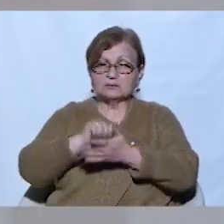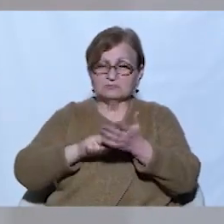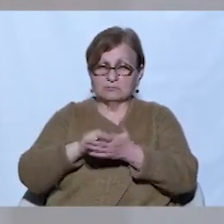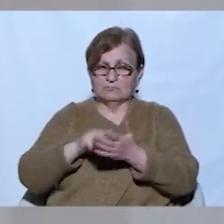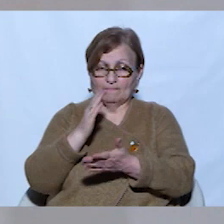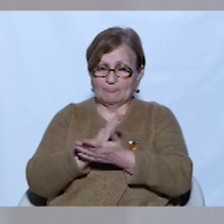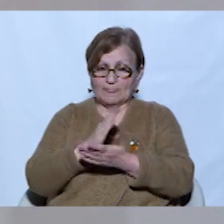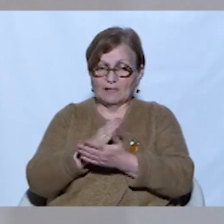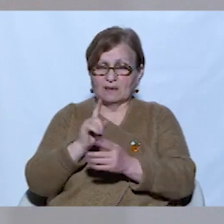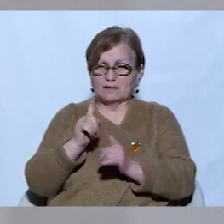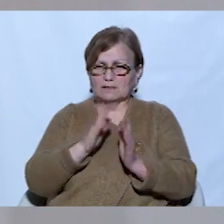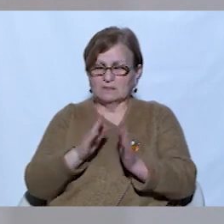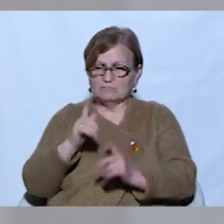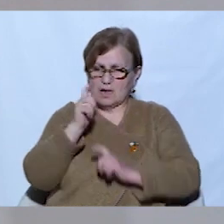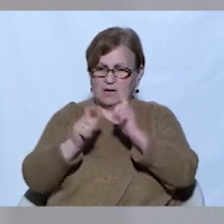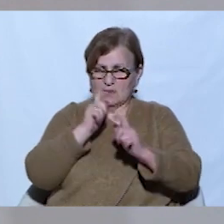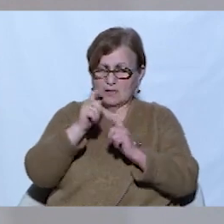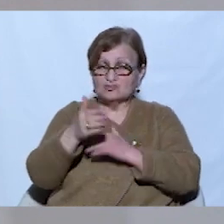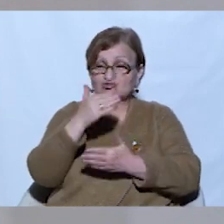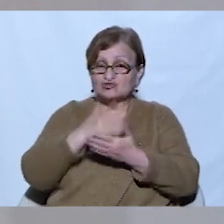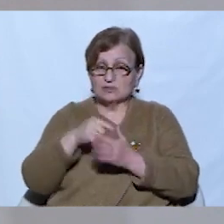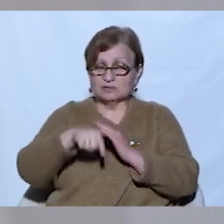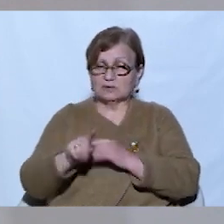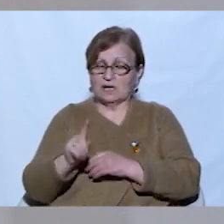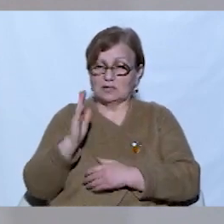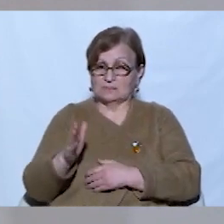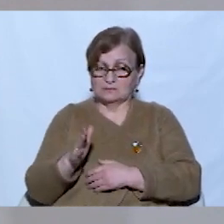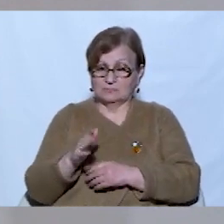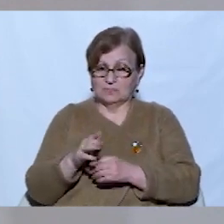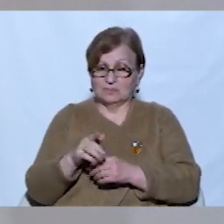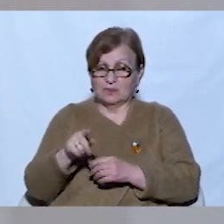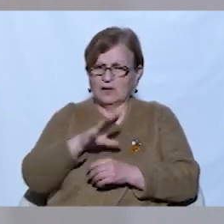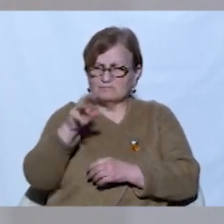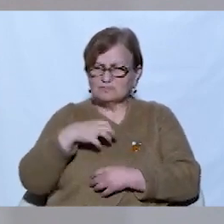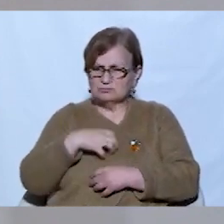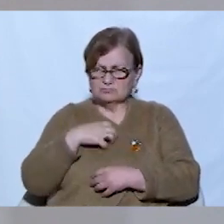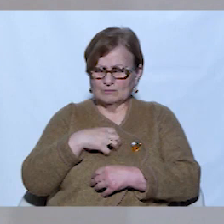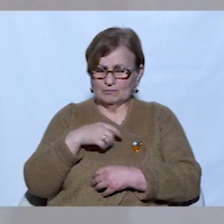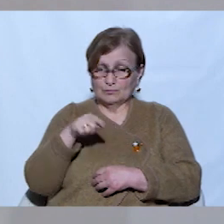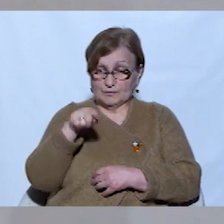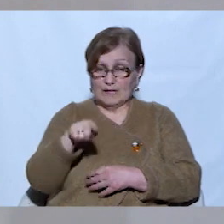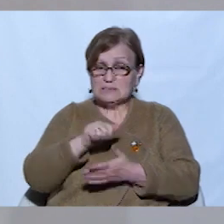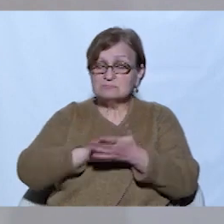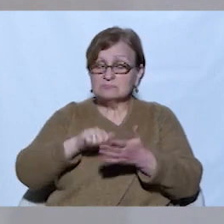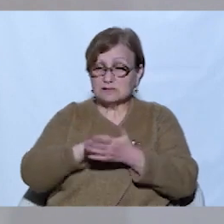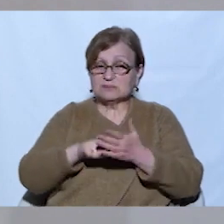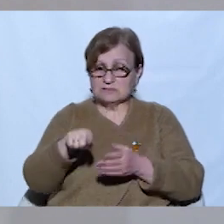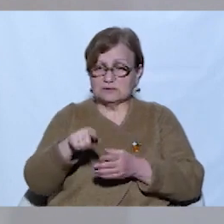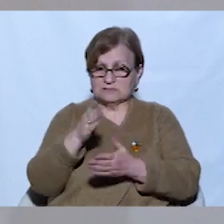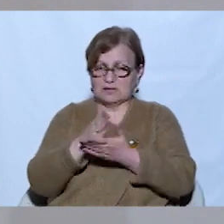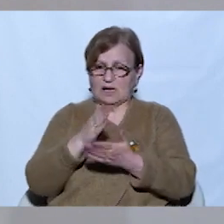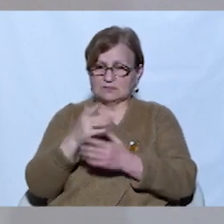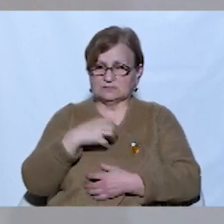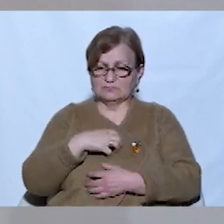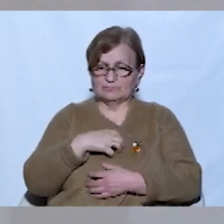კონკრეტული ქცევა, მაგალითად ფქვირი და შედეგი რა მოყვება ჩემს ქცევას. ყველაზე მნიშვნელოვანია და სწორედ ეს მიზეზებს განსაზღვრავს ეს წინაპირობა,